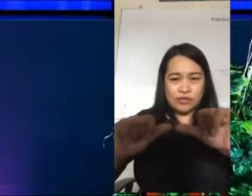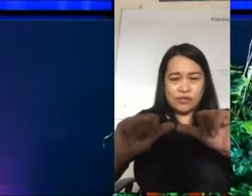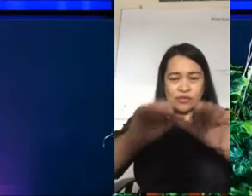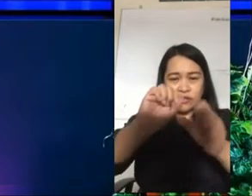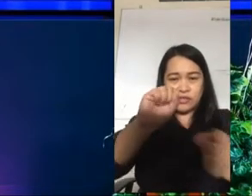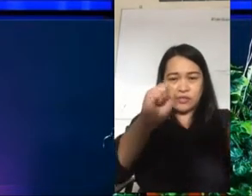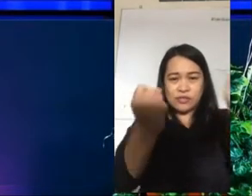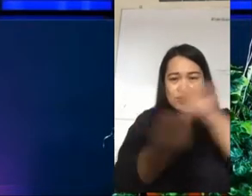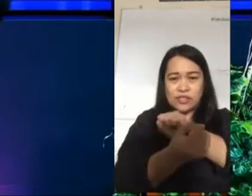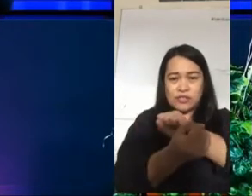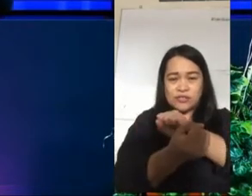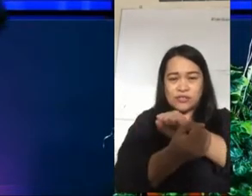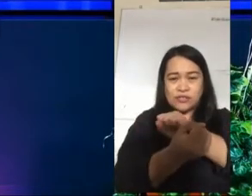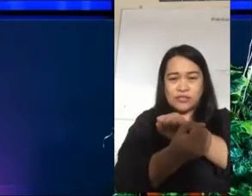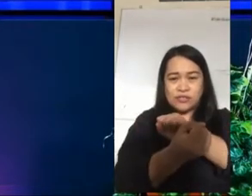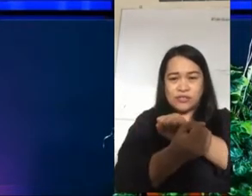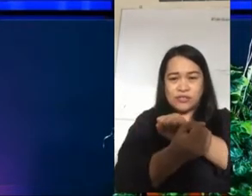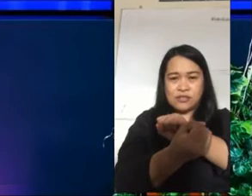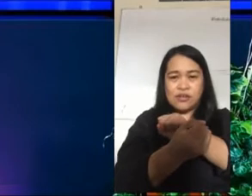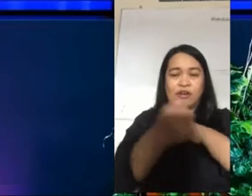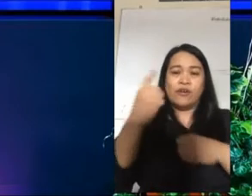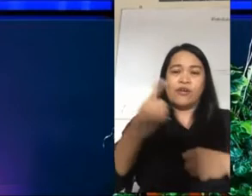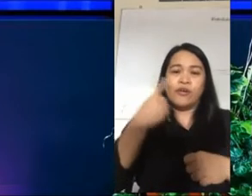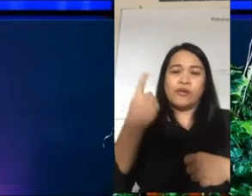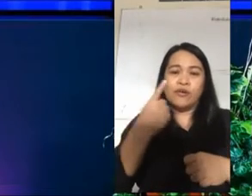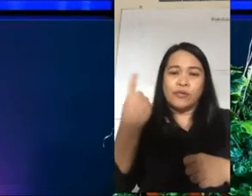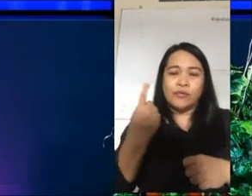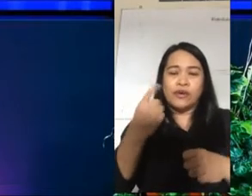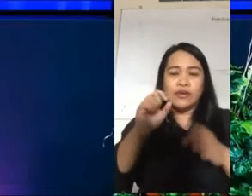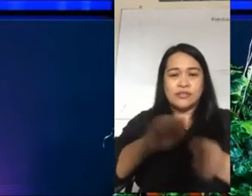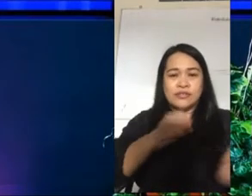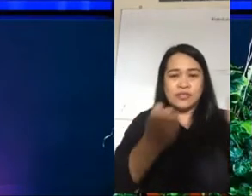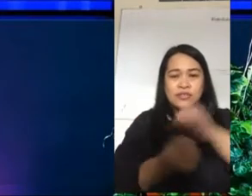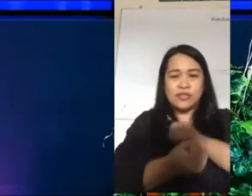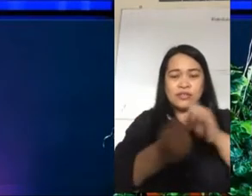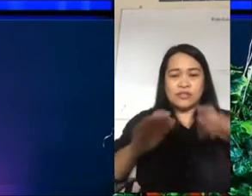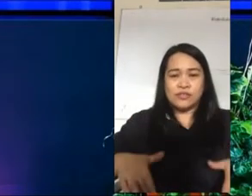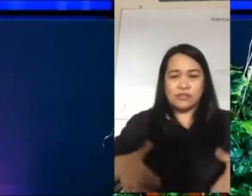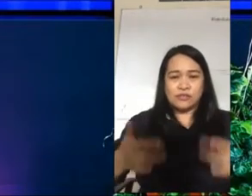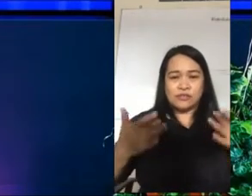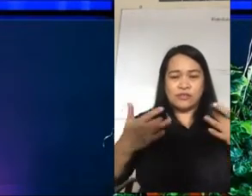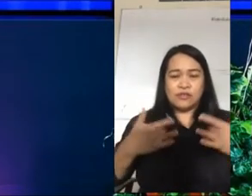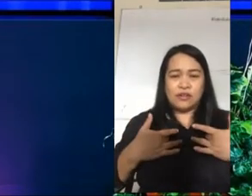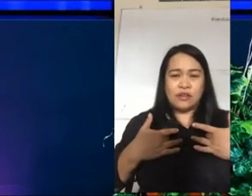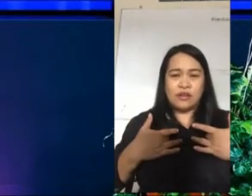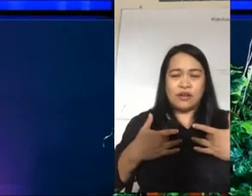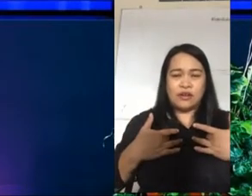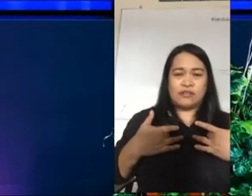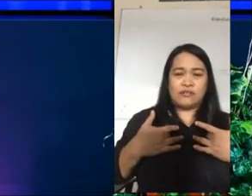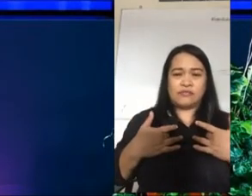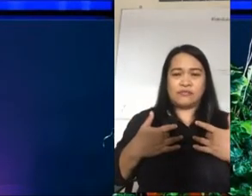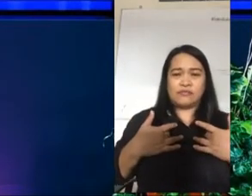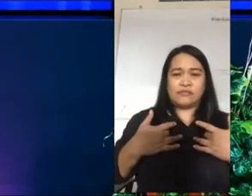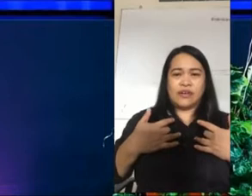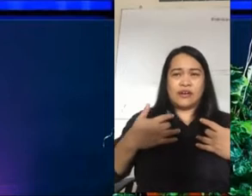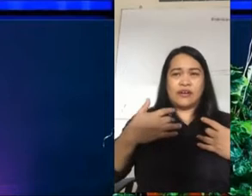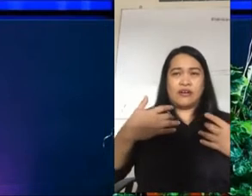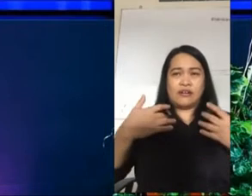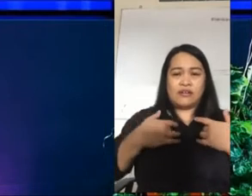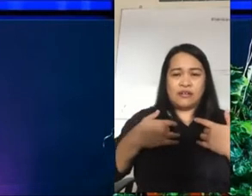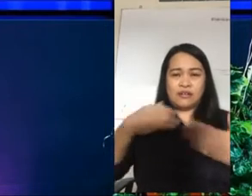Ang buhay ay palagi ang nagbabago. Meron nga po isang nagsabi na isang